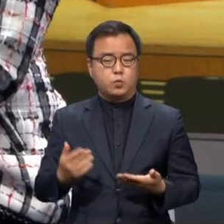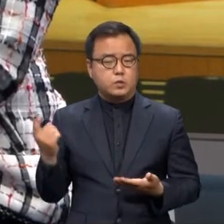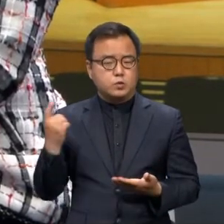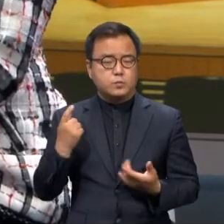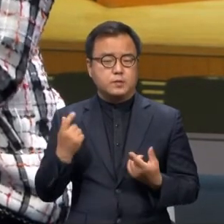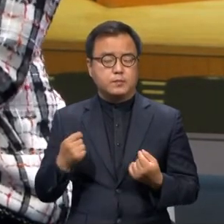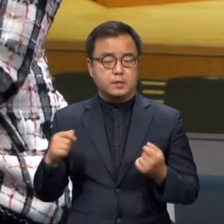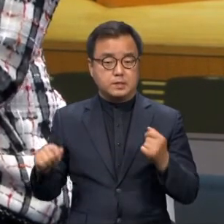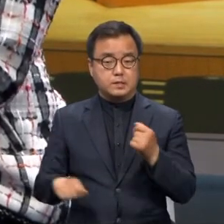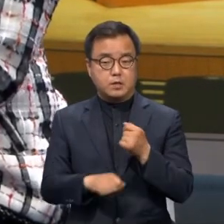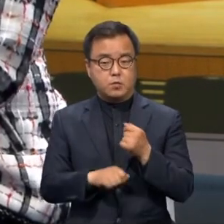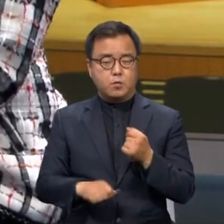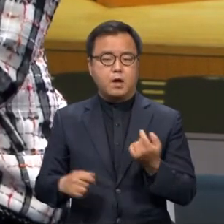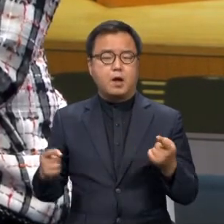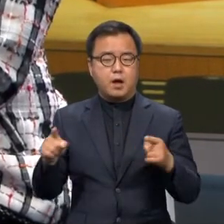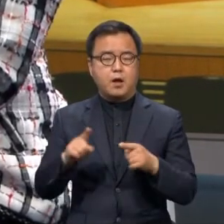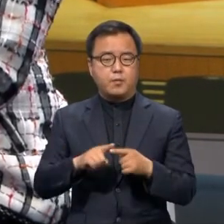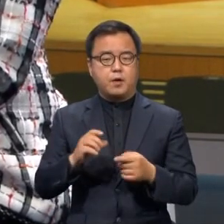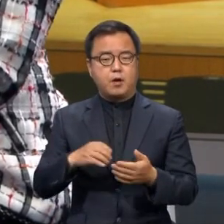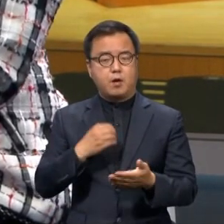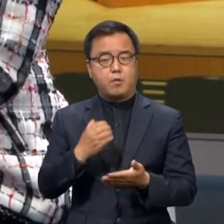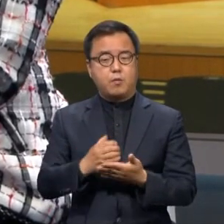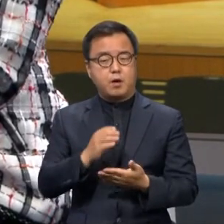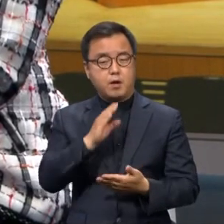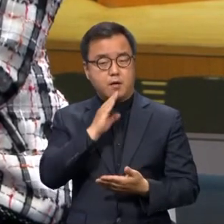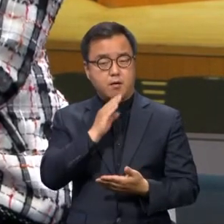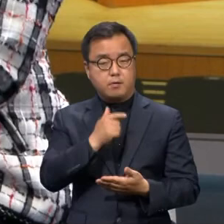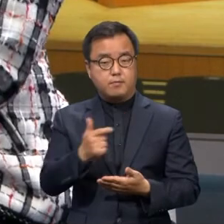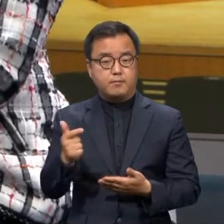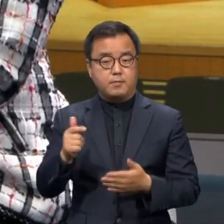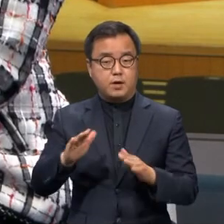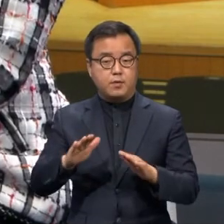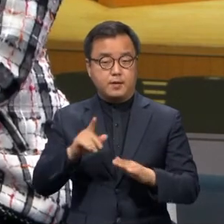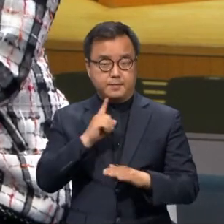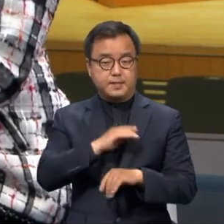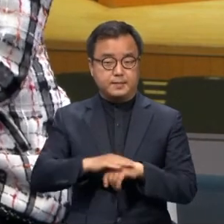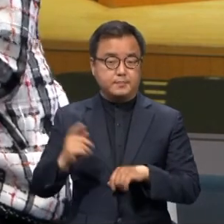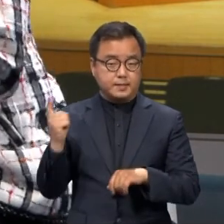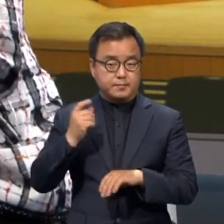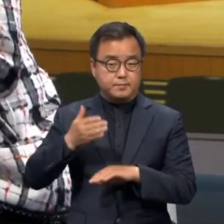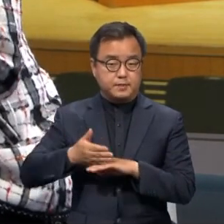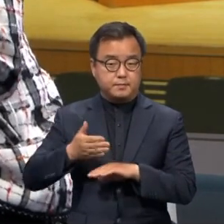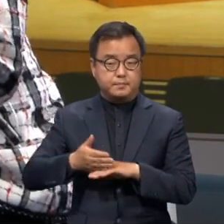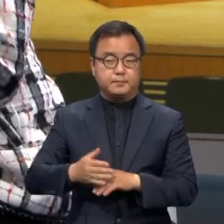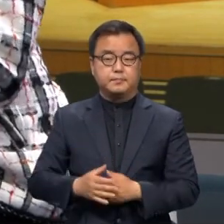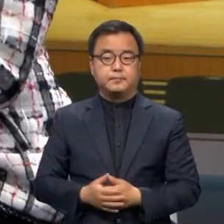그 뭉클함까지 더해져서 아주 즐거운 음악 여행이 됐었던 것 같습니다. 예, 오늘 말씀 잘 들었습니다.